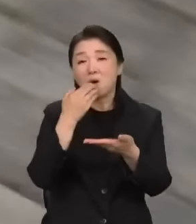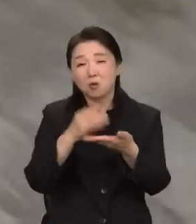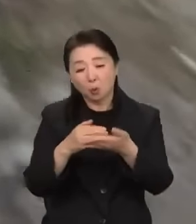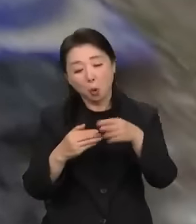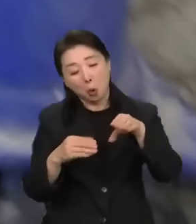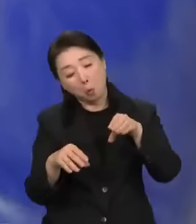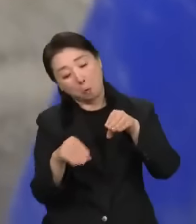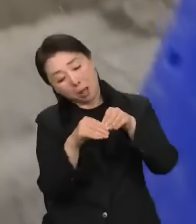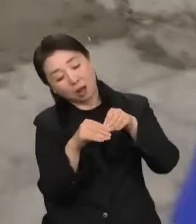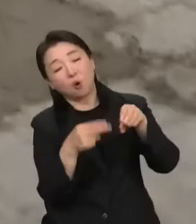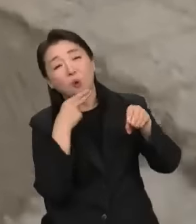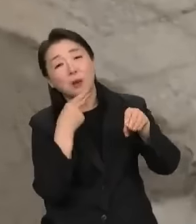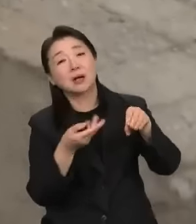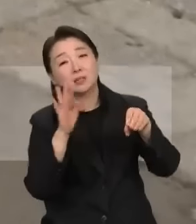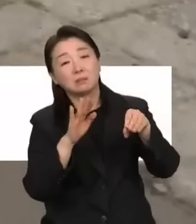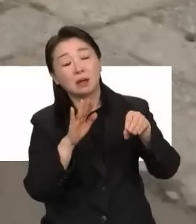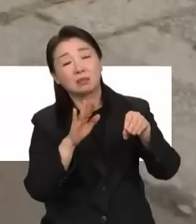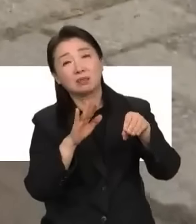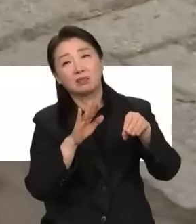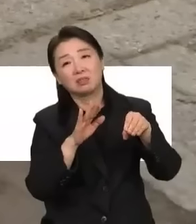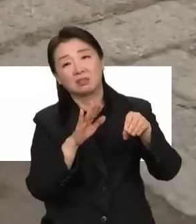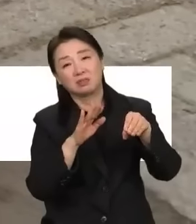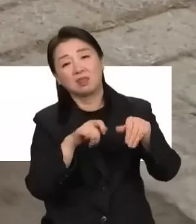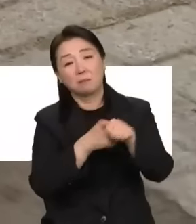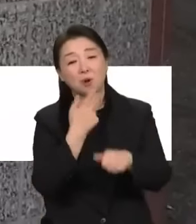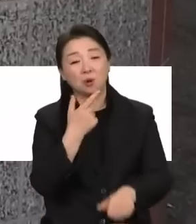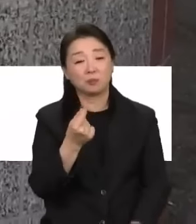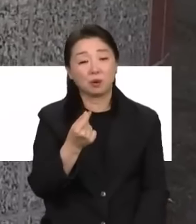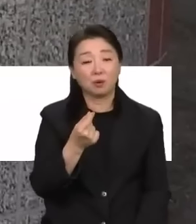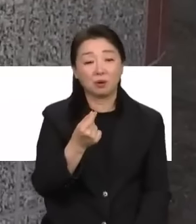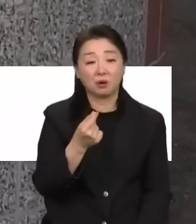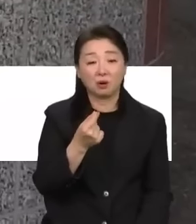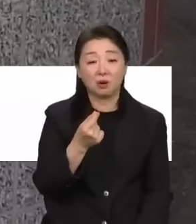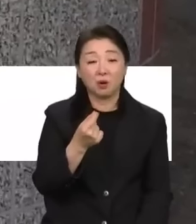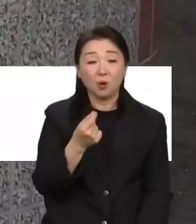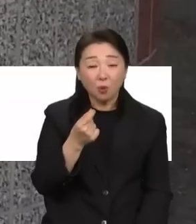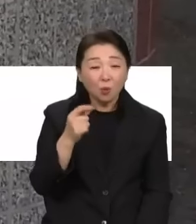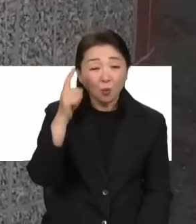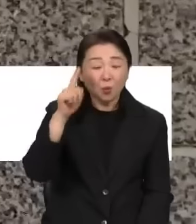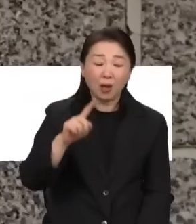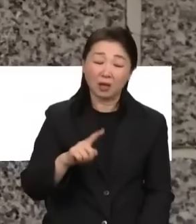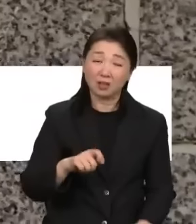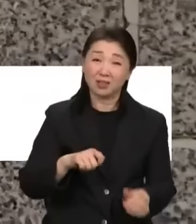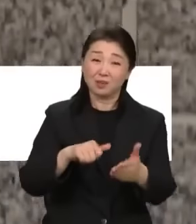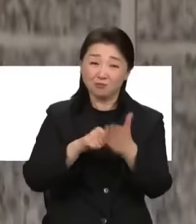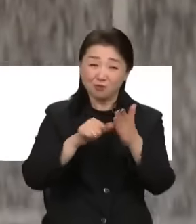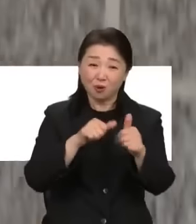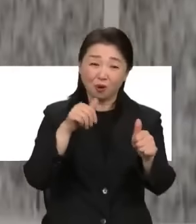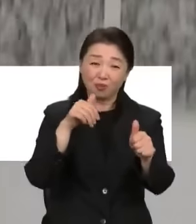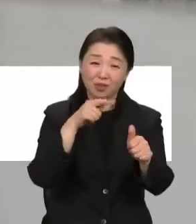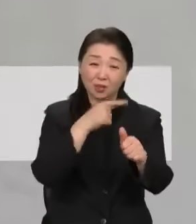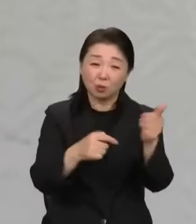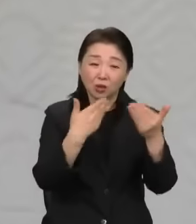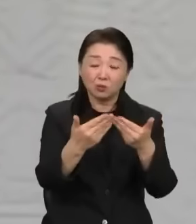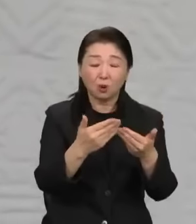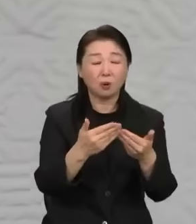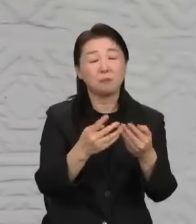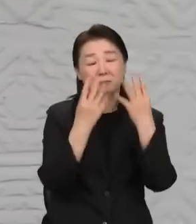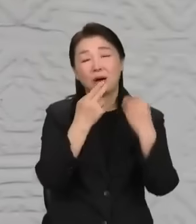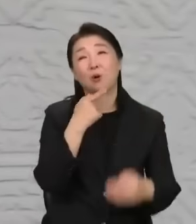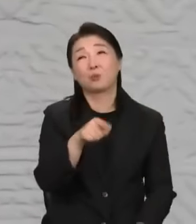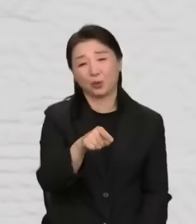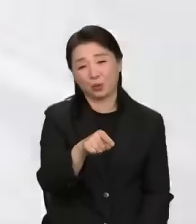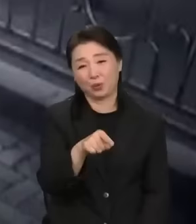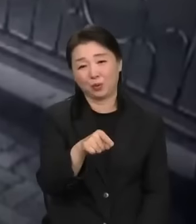피하게 되었습니다. 과실 총계는 처벌이 안 됩니다. 사람이 안 되기 때문에 면제라도 되거든요. 경찰은